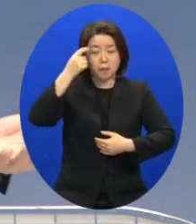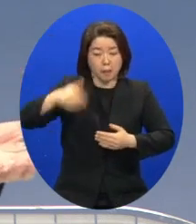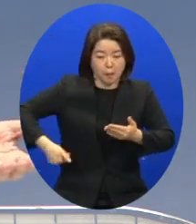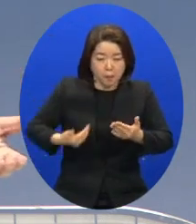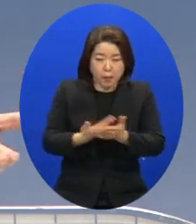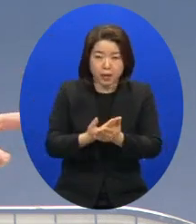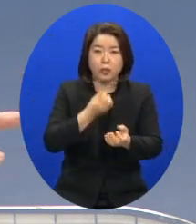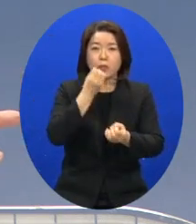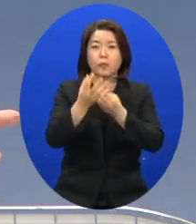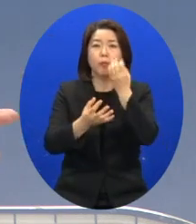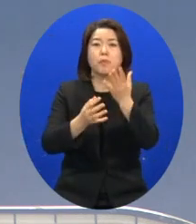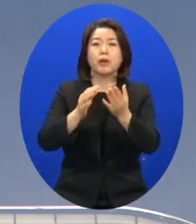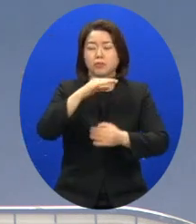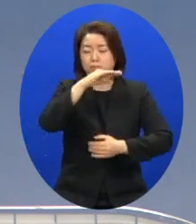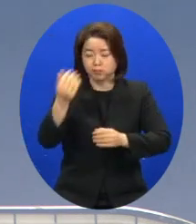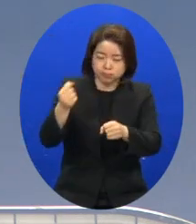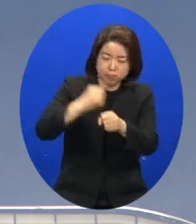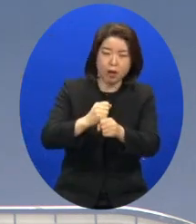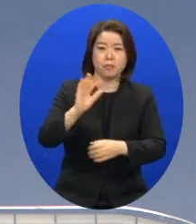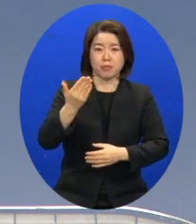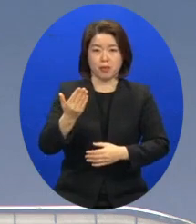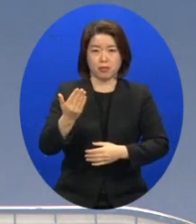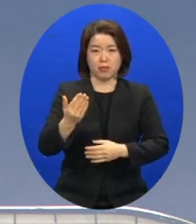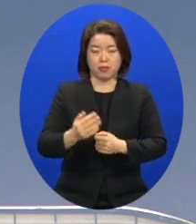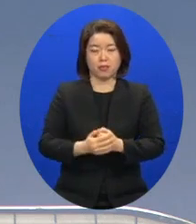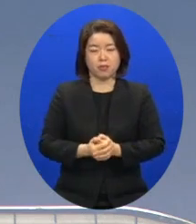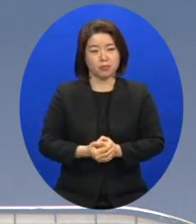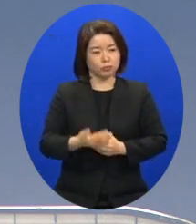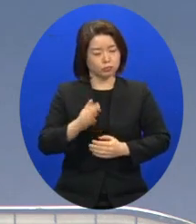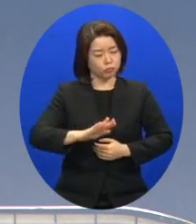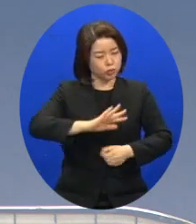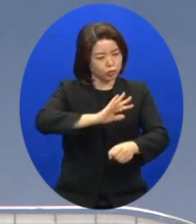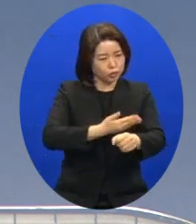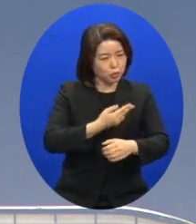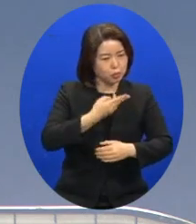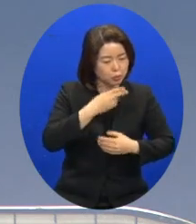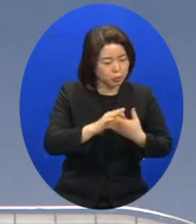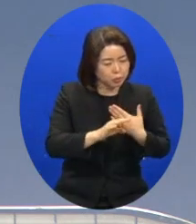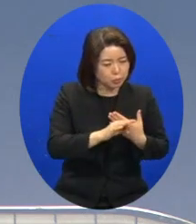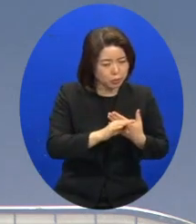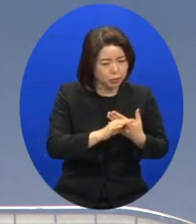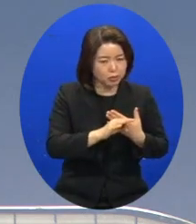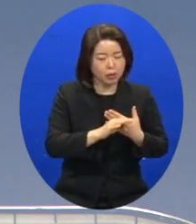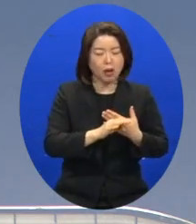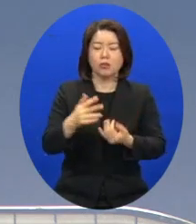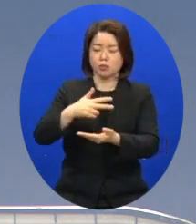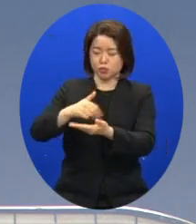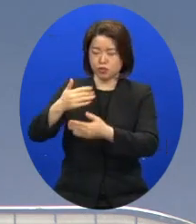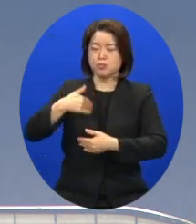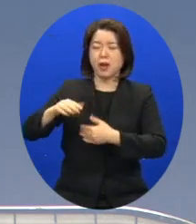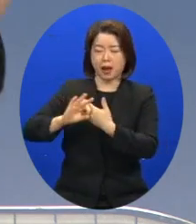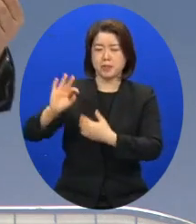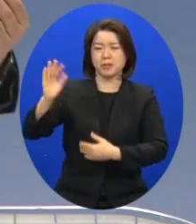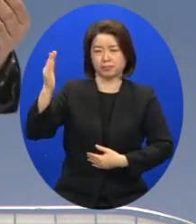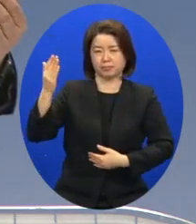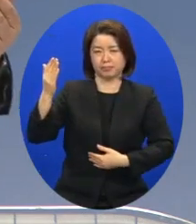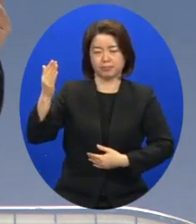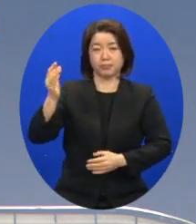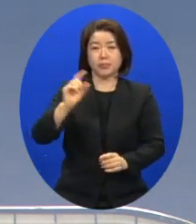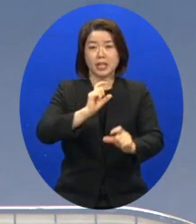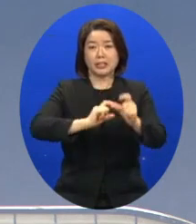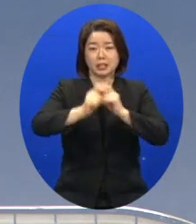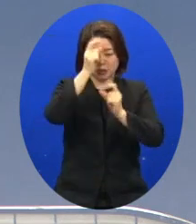그런 잘못이 없으면 그러면 주님이 아시면 거친 거죠 더 기도하게 되고